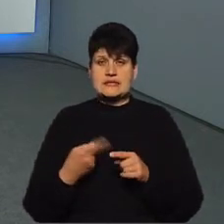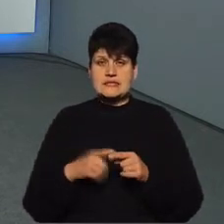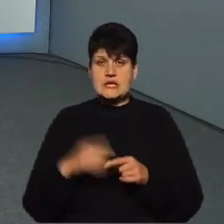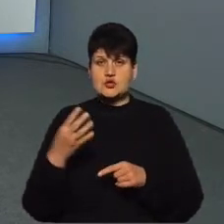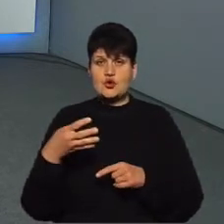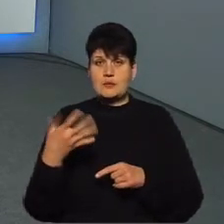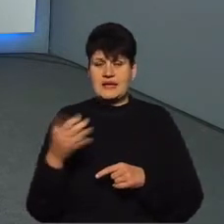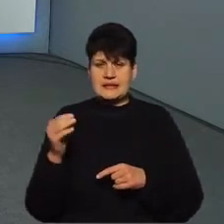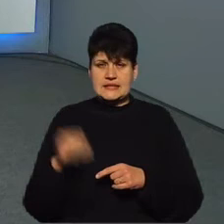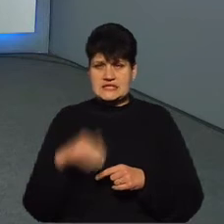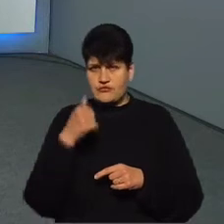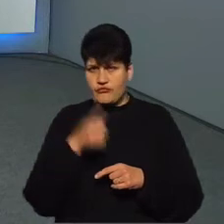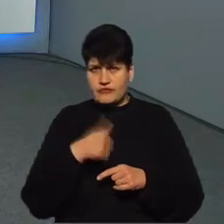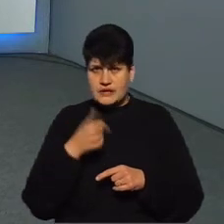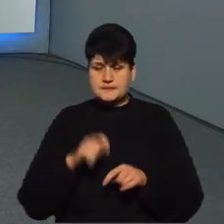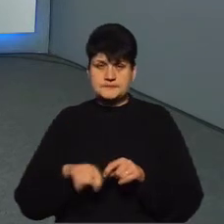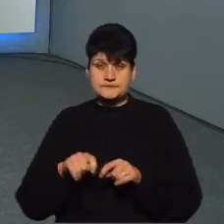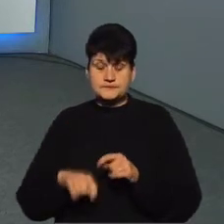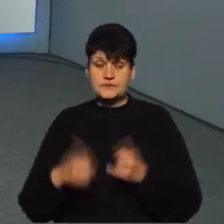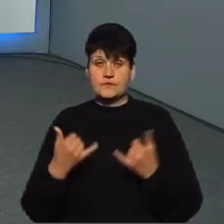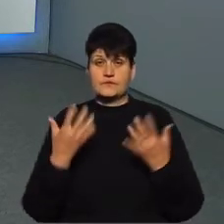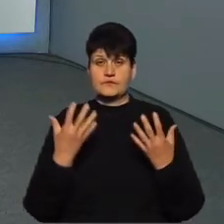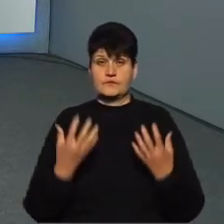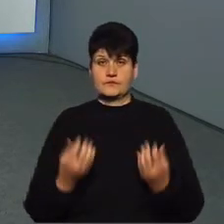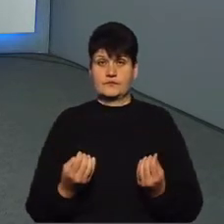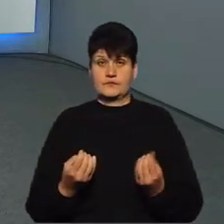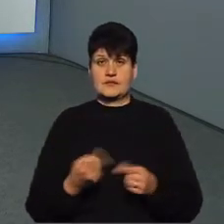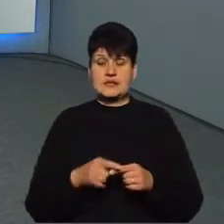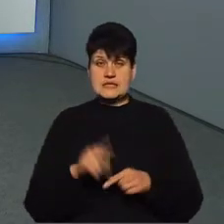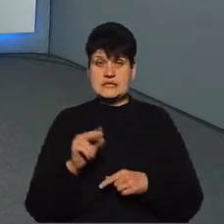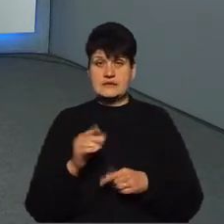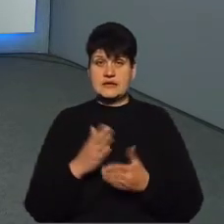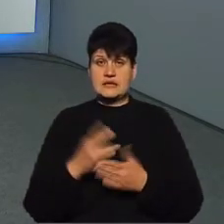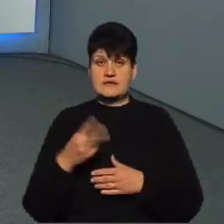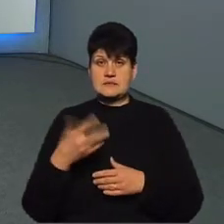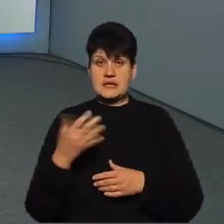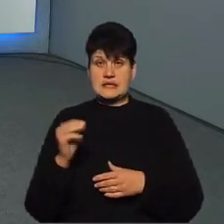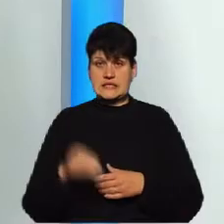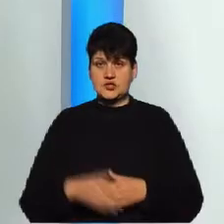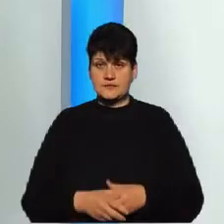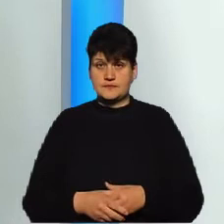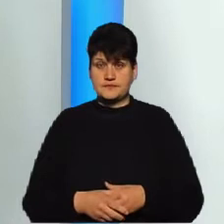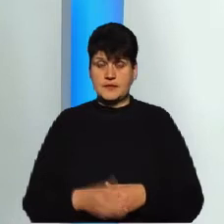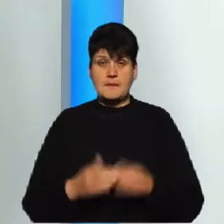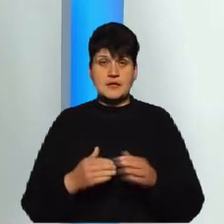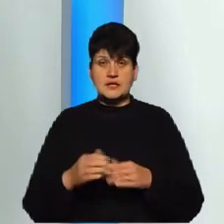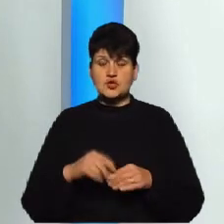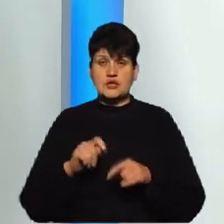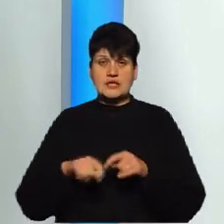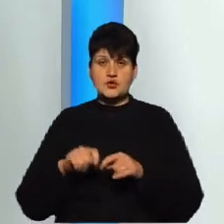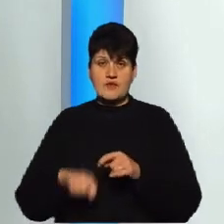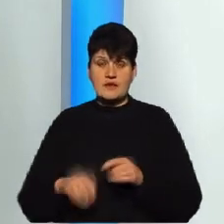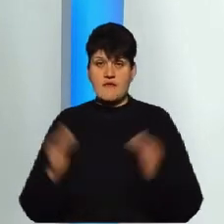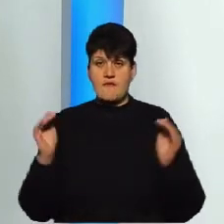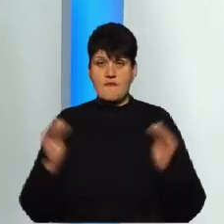рік тестувань, то на сьогоднішній день ця цифра складає 25 тисяч. Практично тестування впало на